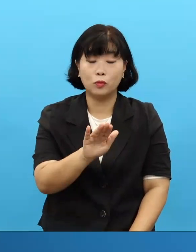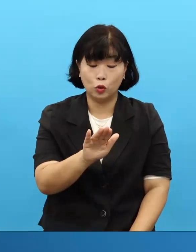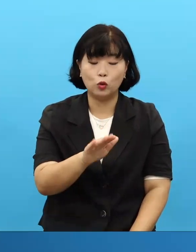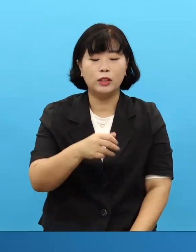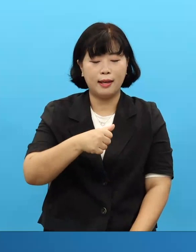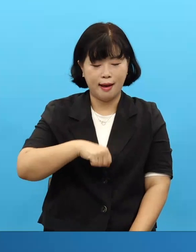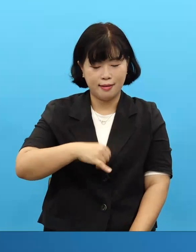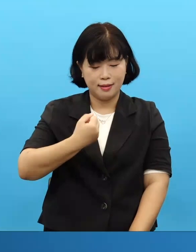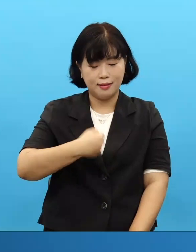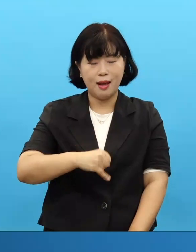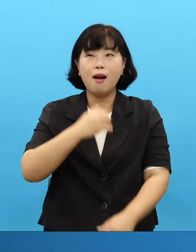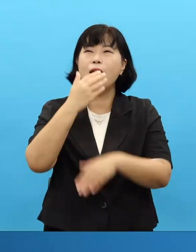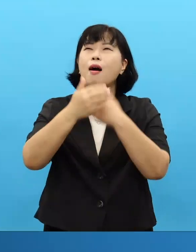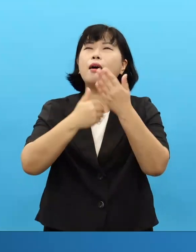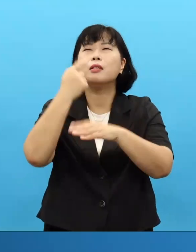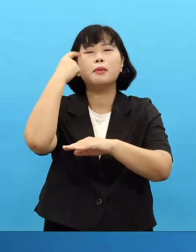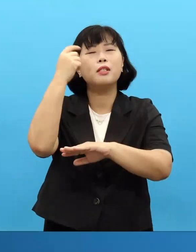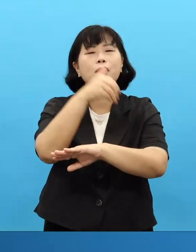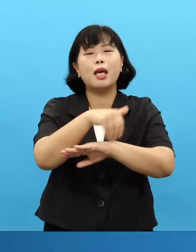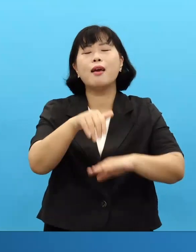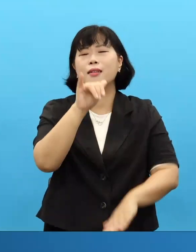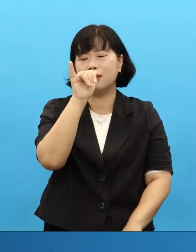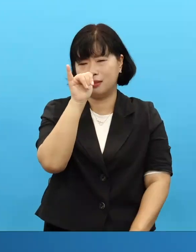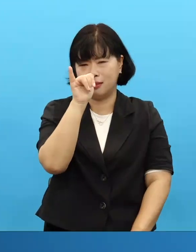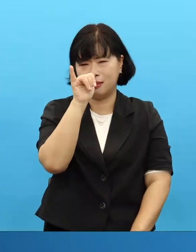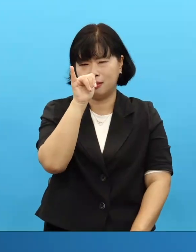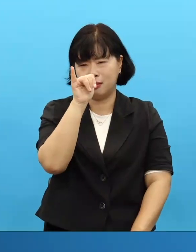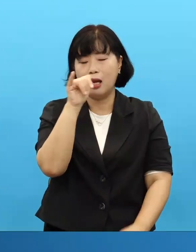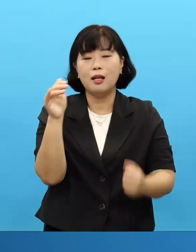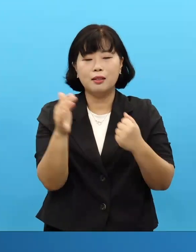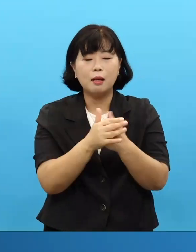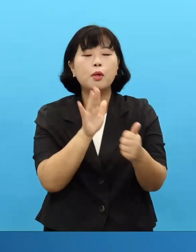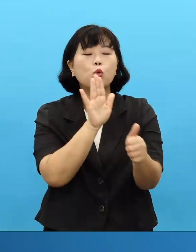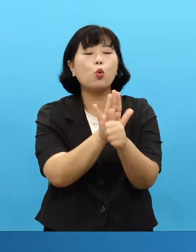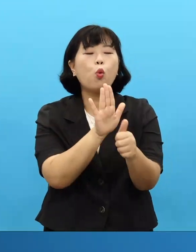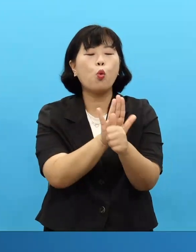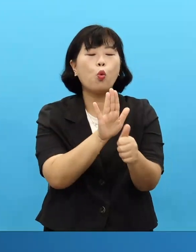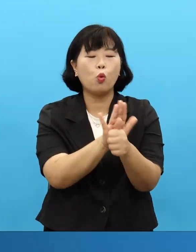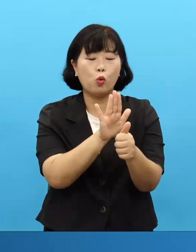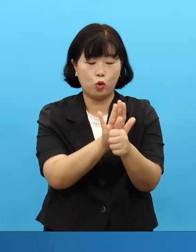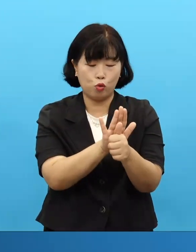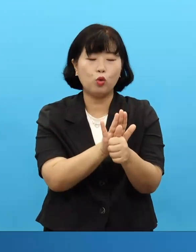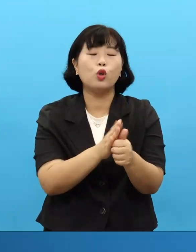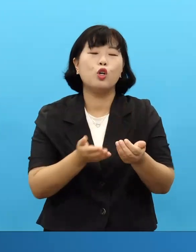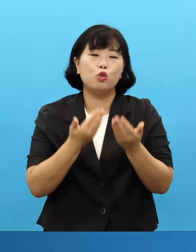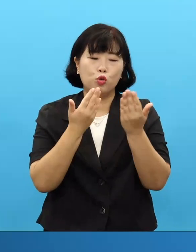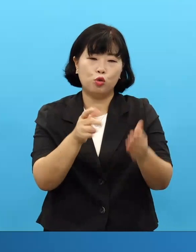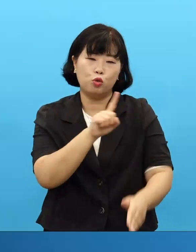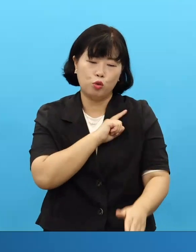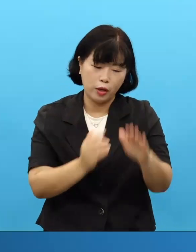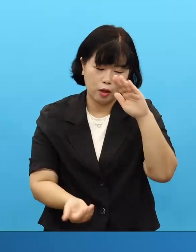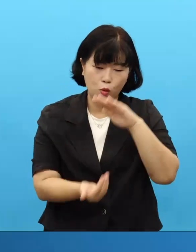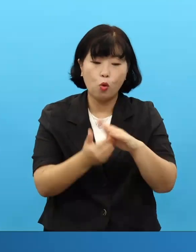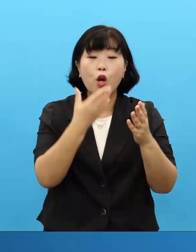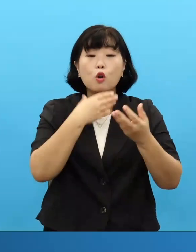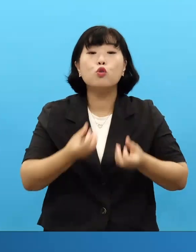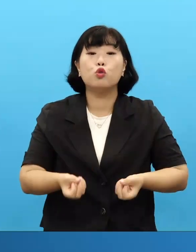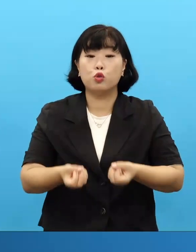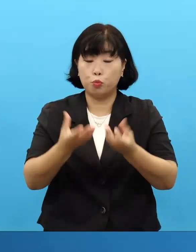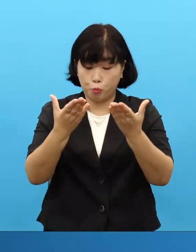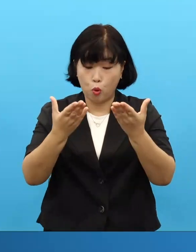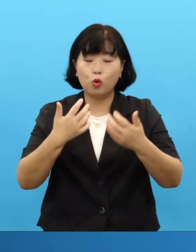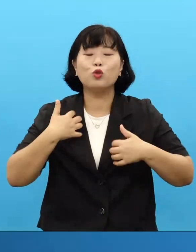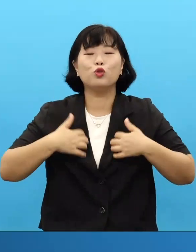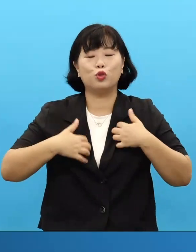우리가 발판을 놓는 최고의 축복을 여러분이 누리시게 되기를 그리스도 예수